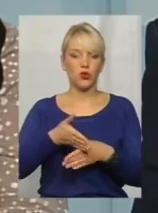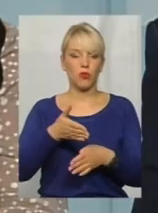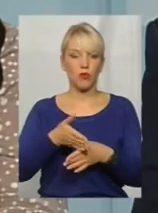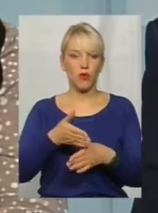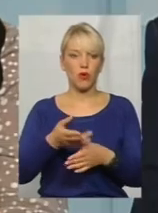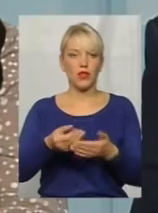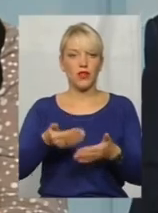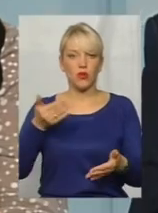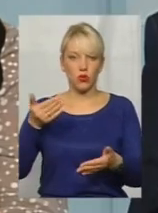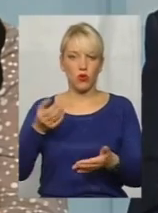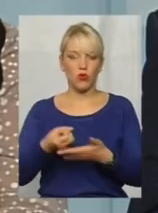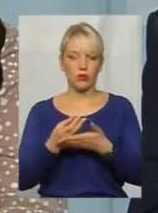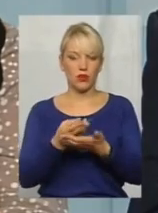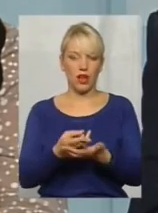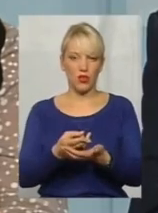догоспітальному етапі.